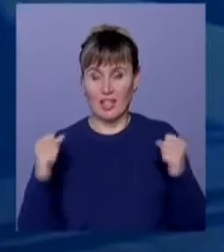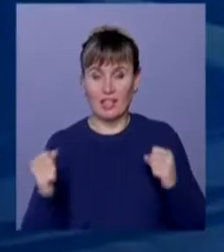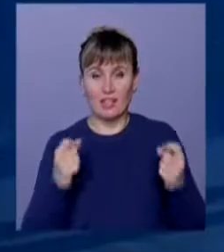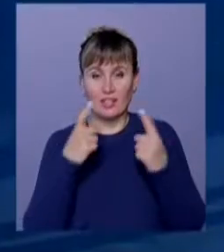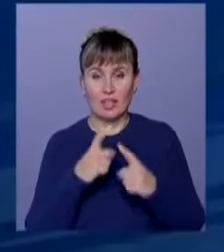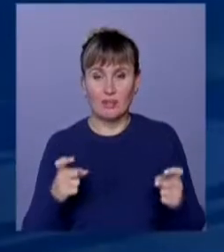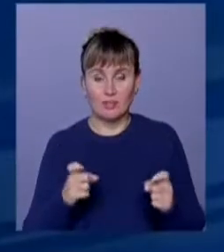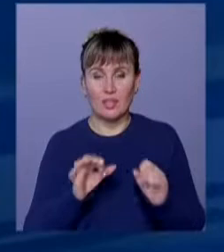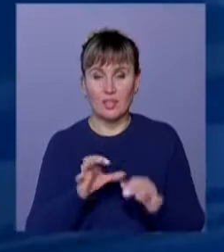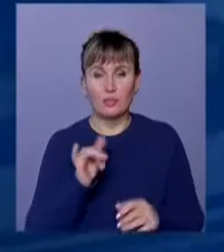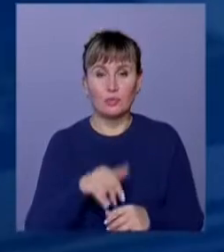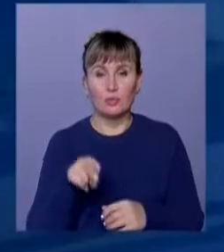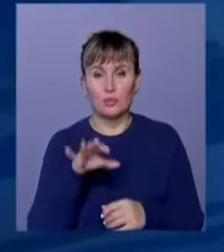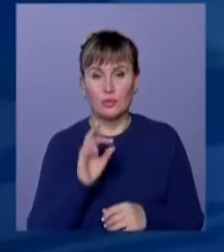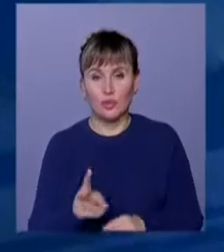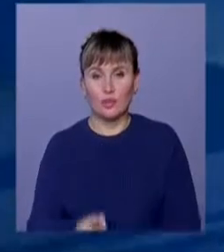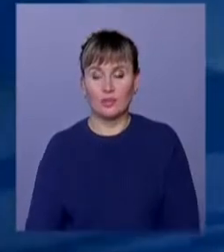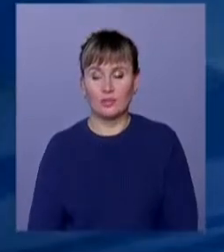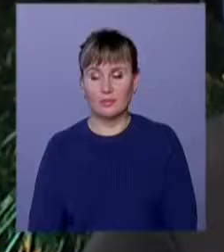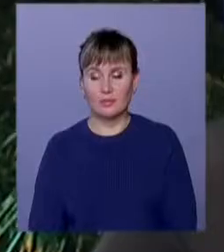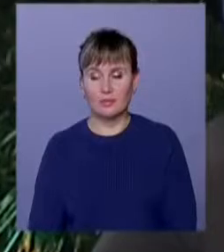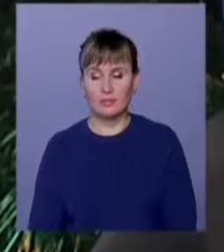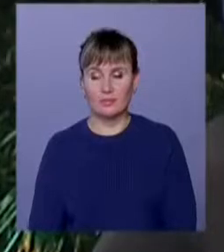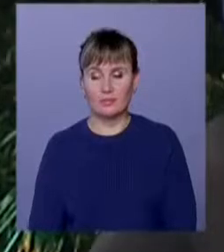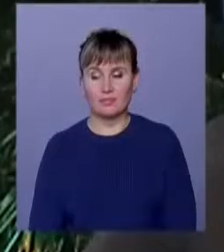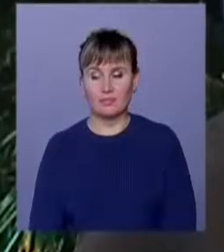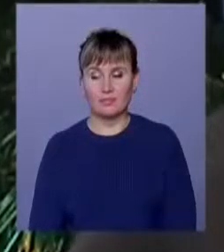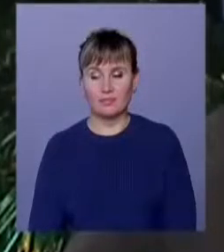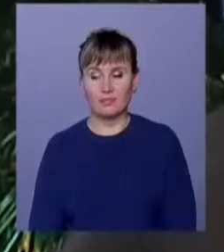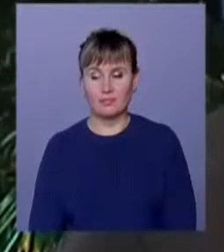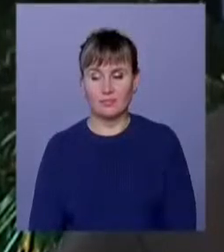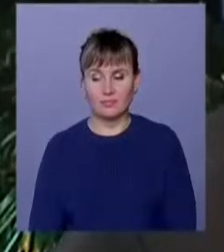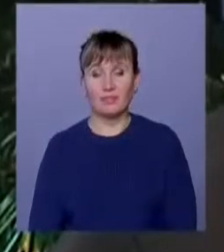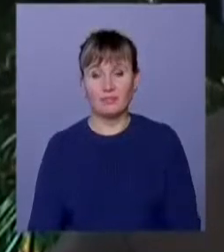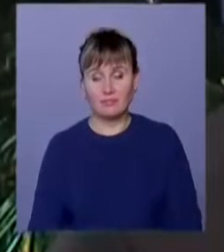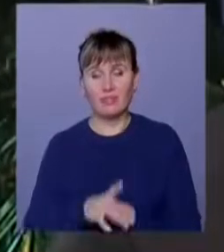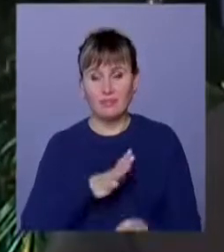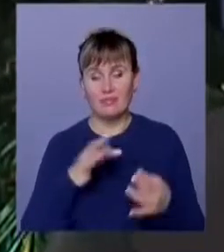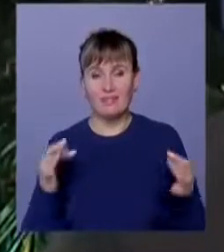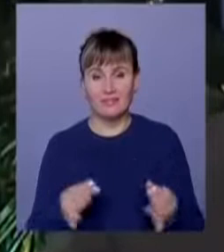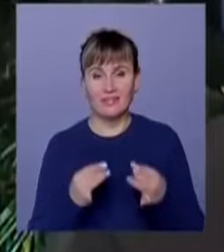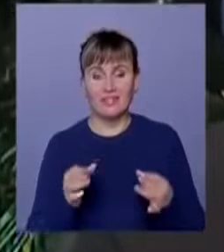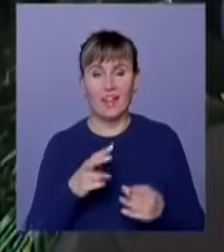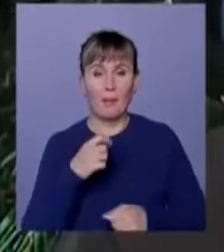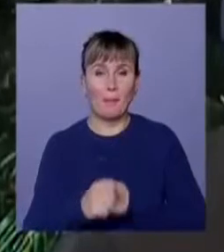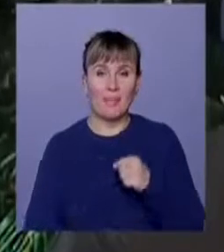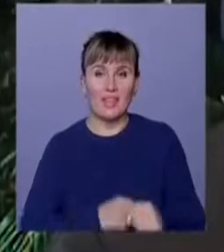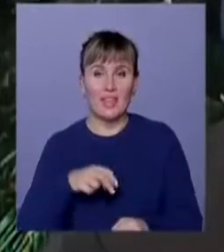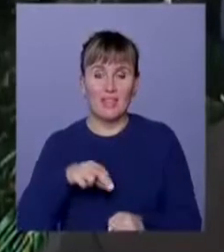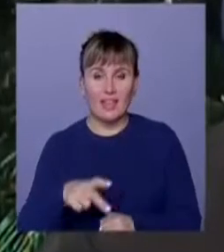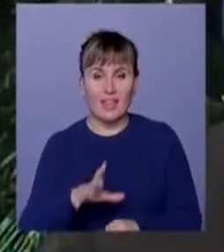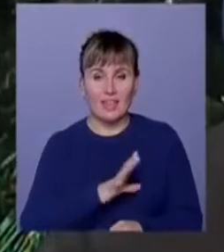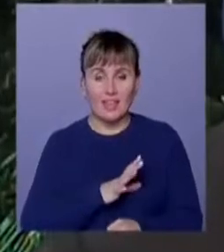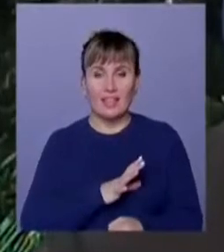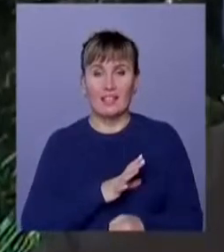разгадали судоку и оживили праздник. Ну, так было интересно. Как медведи выходили,